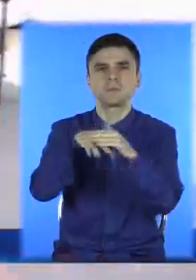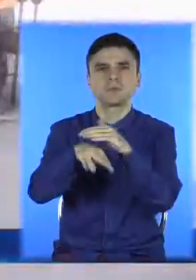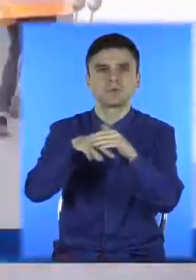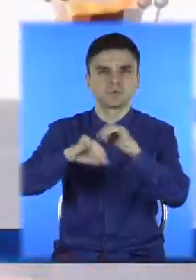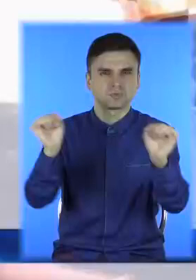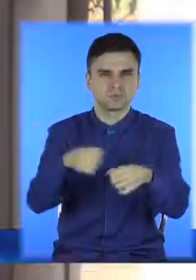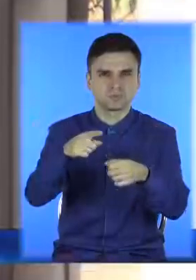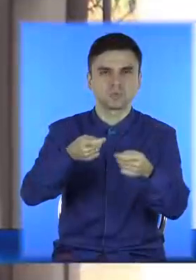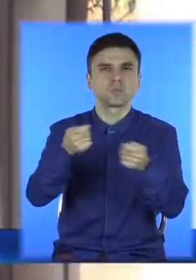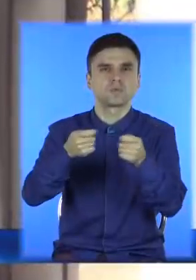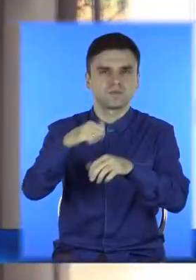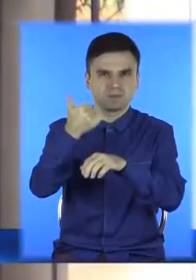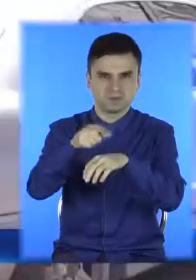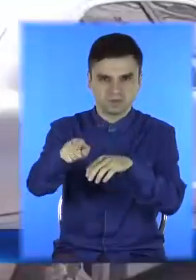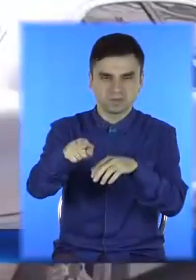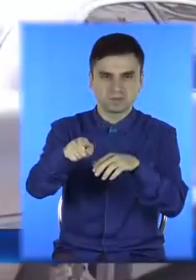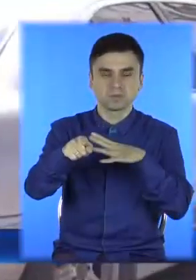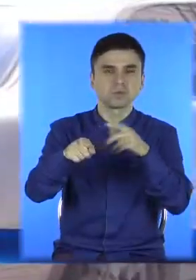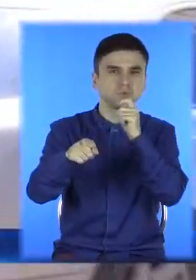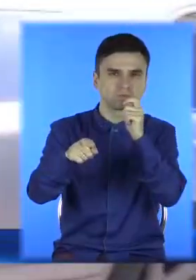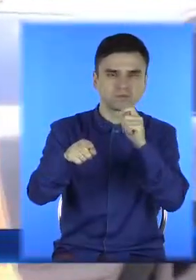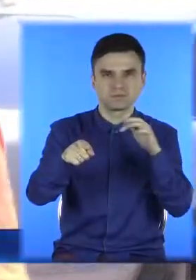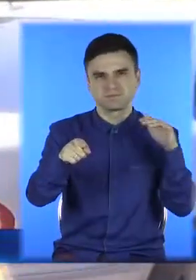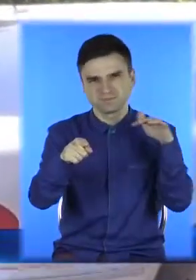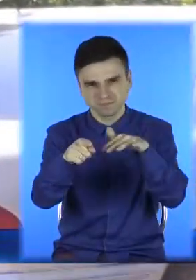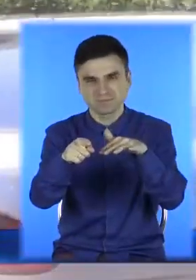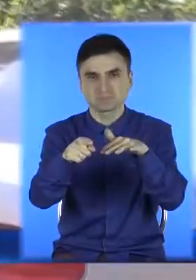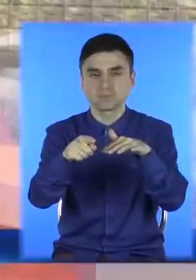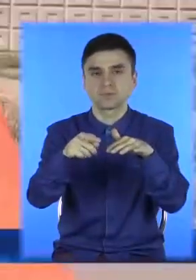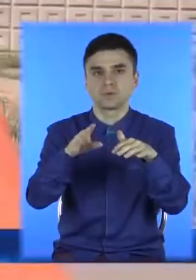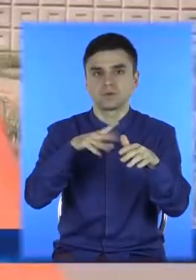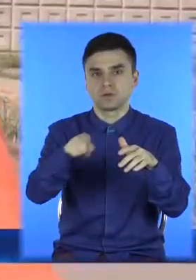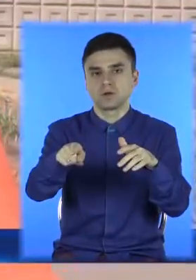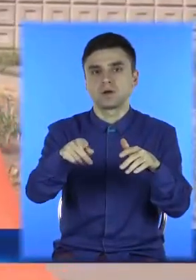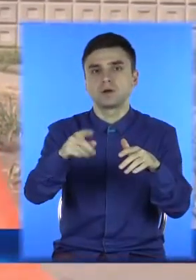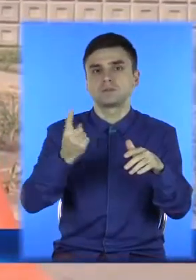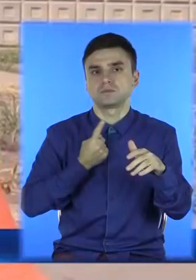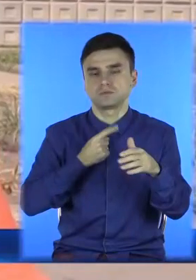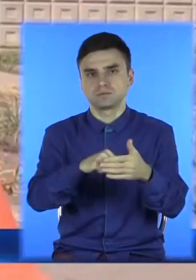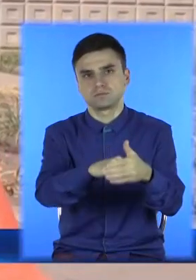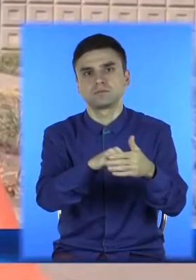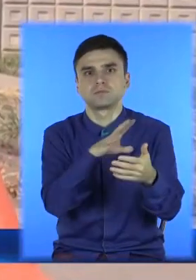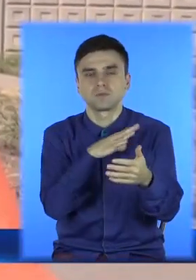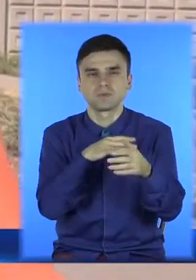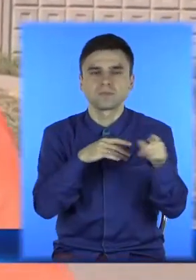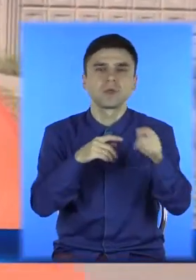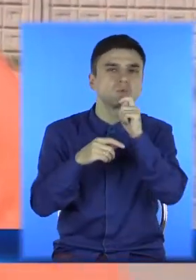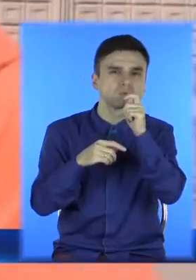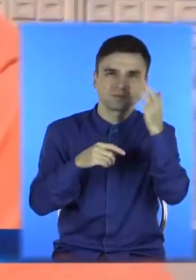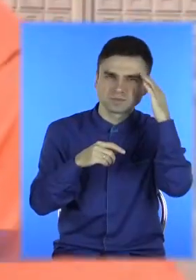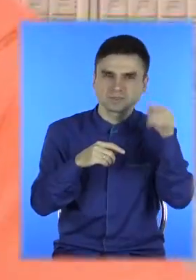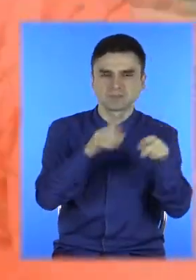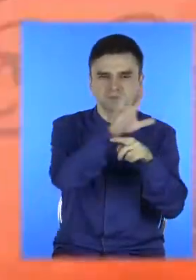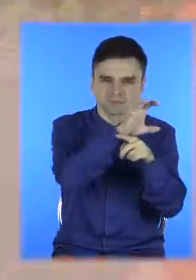Криворізький» Миколу Чирову, коли той намагався зібрати інформацію про жорстоке поводження з безпритульними собаками на